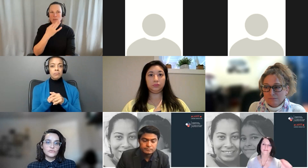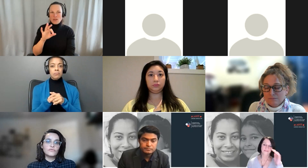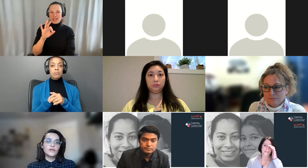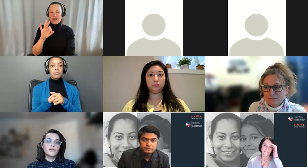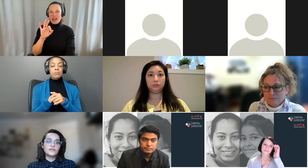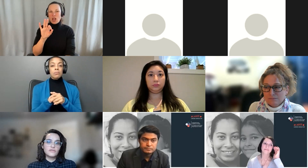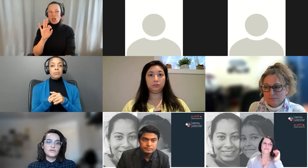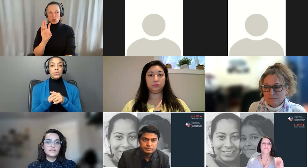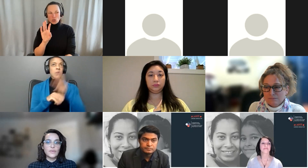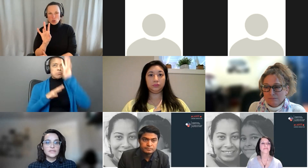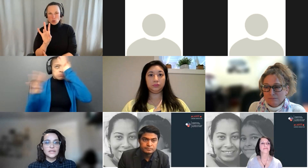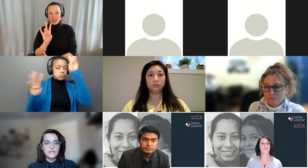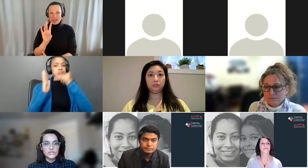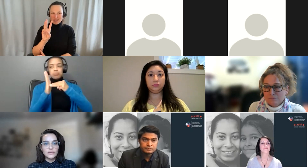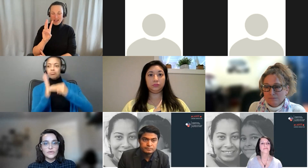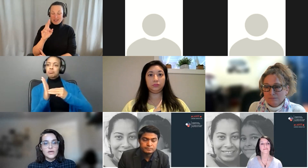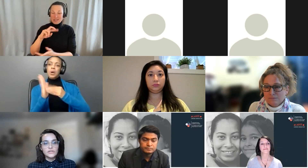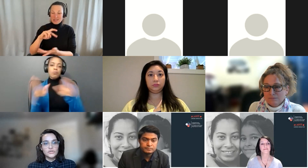Et c'est un modèle qui